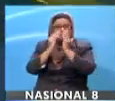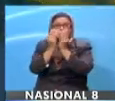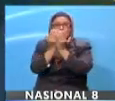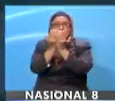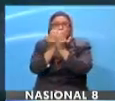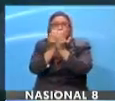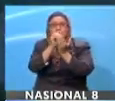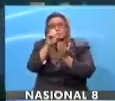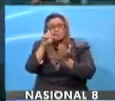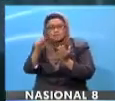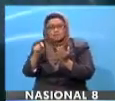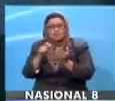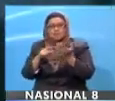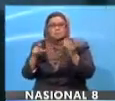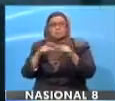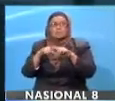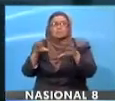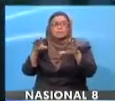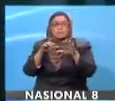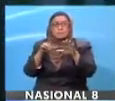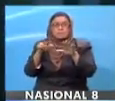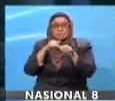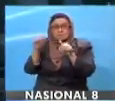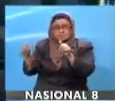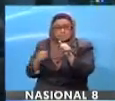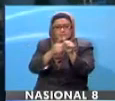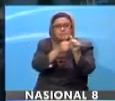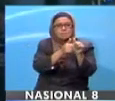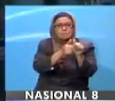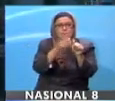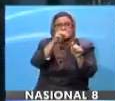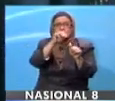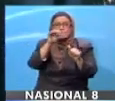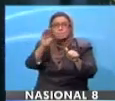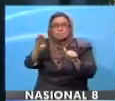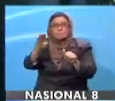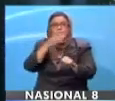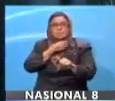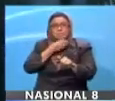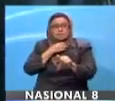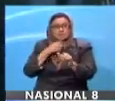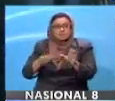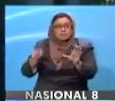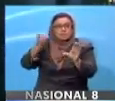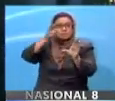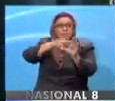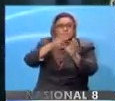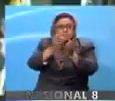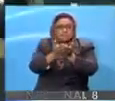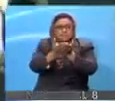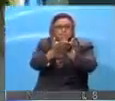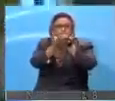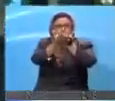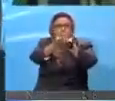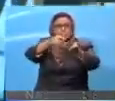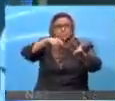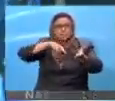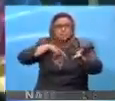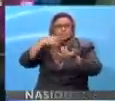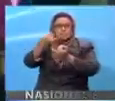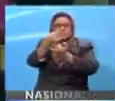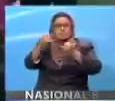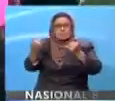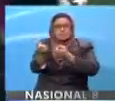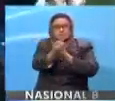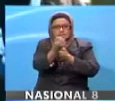diperdengar sebelum baginda yang diiringi Menteri Besar Perak, Datuk Seri Dr. Zamri Abdul Kadir, menaiki sebuah bot milik Jabatan Bomba